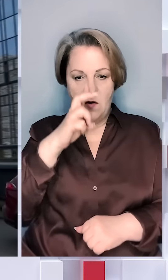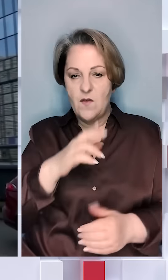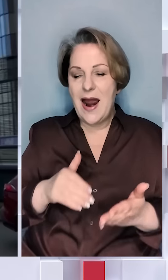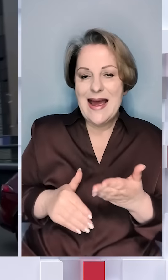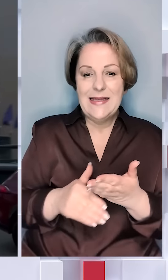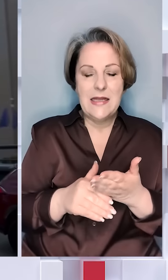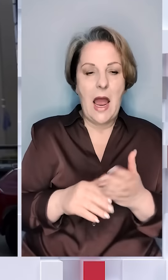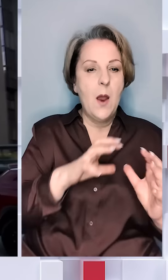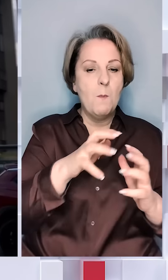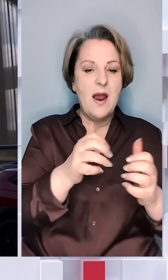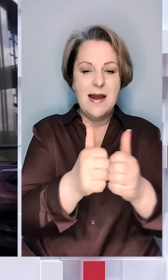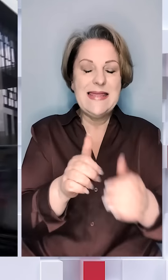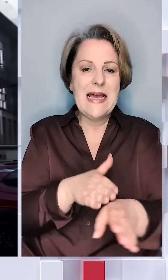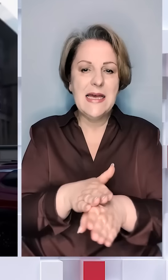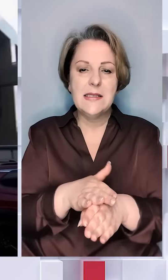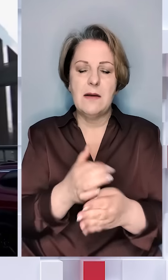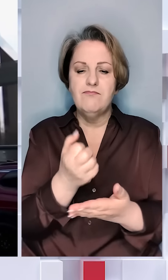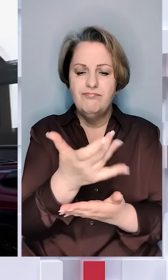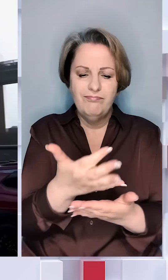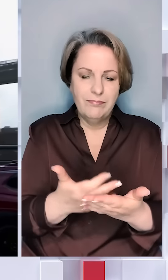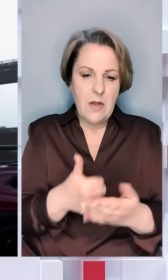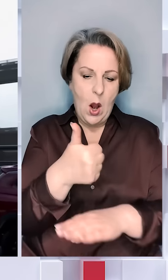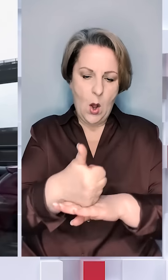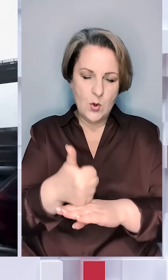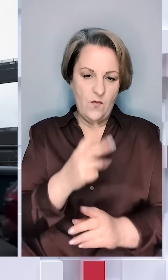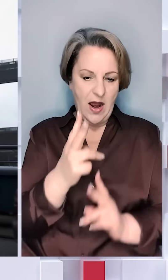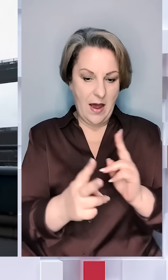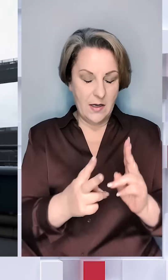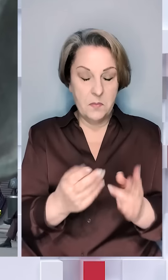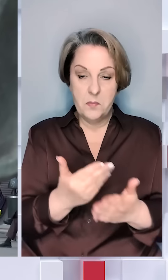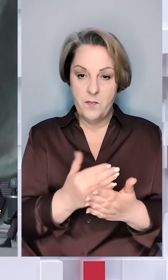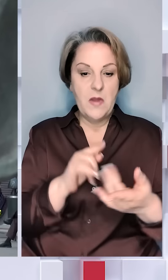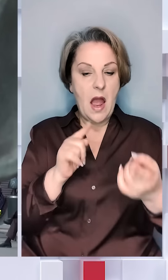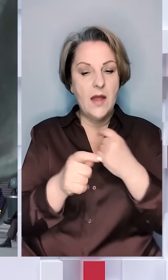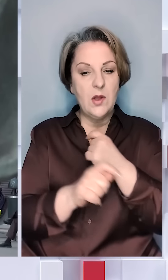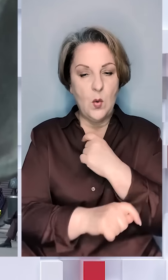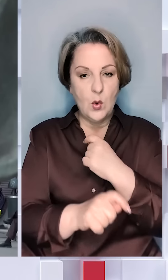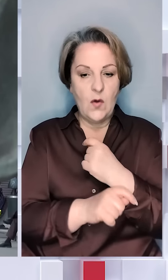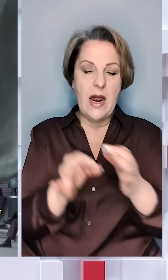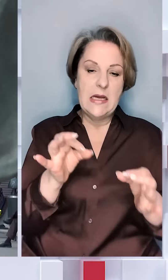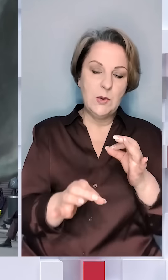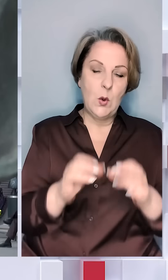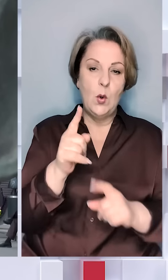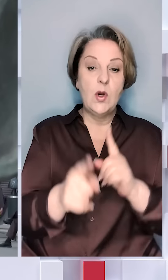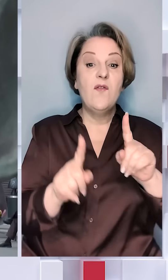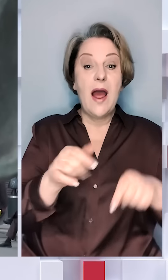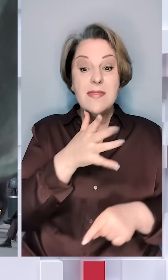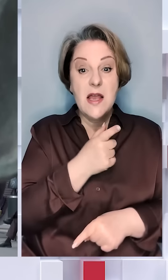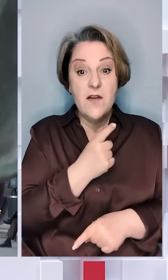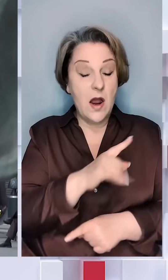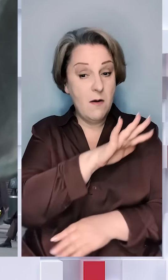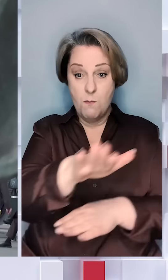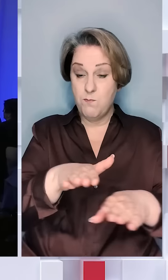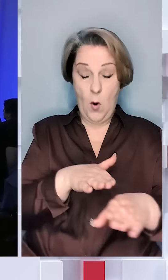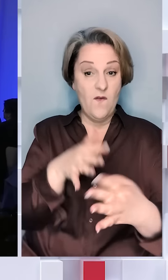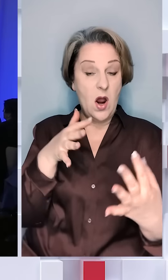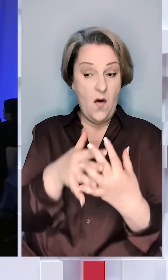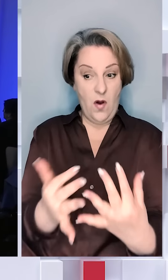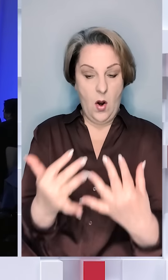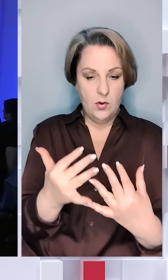за сприяння міжнародних партнерів здійснила ряд ключових реформ, зокрема антикорупційну та судову, і навіть під час